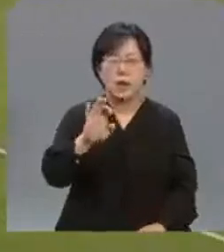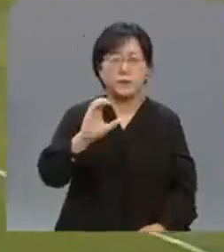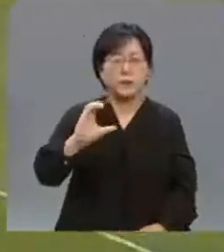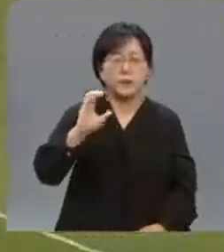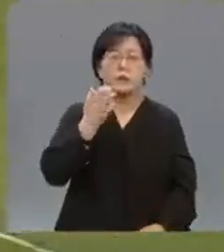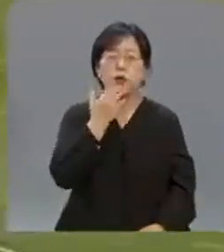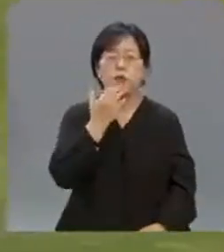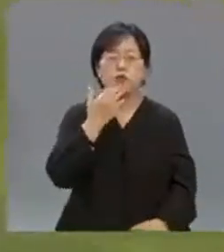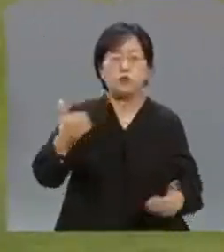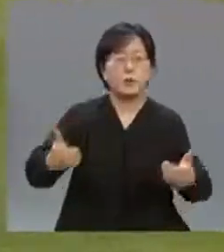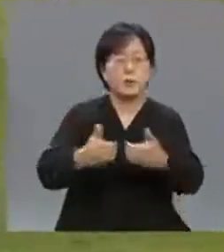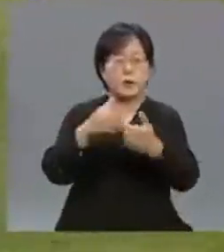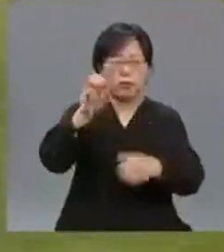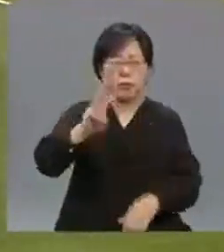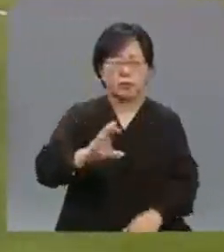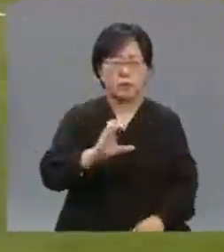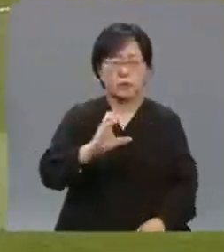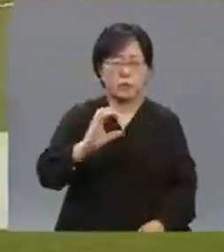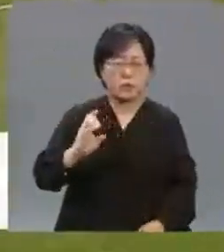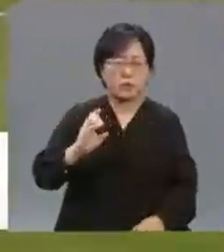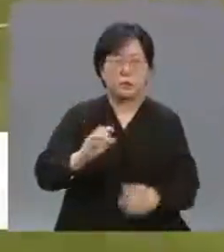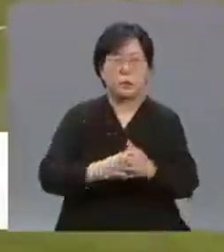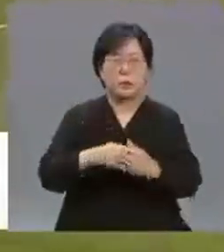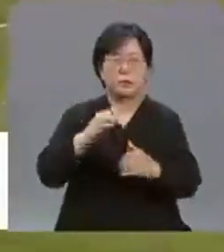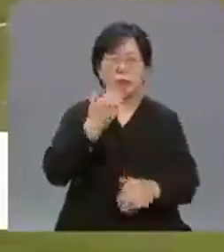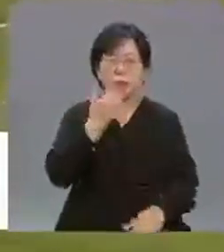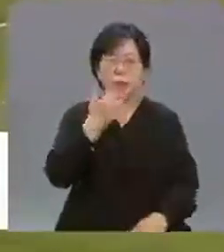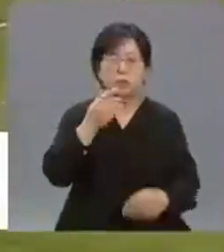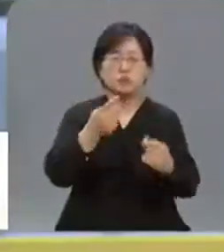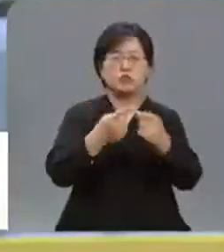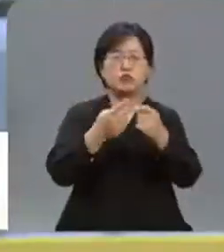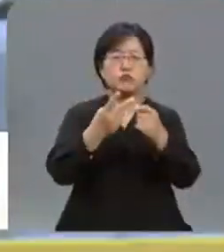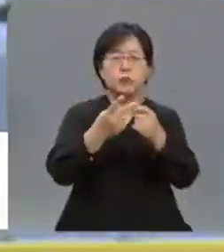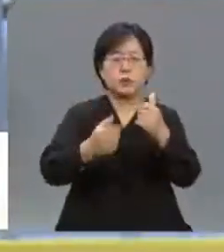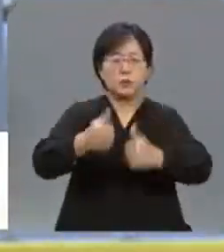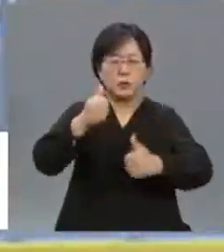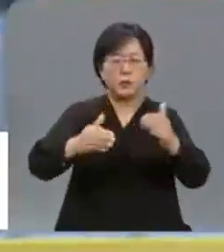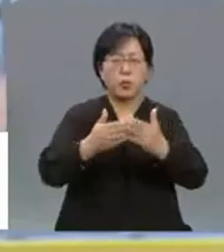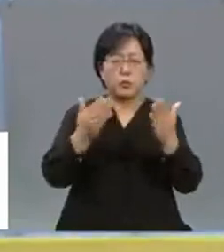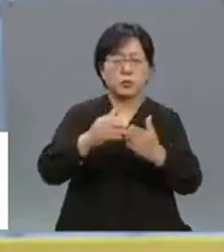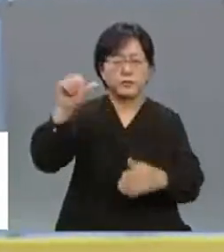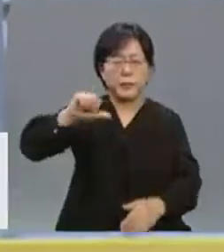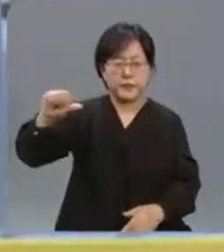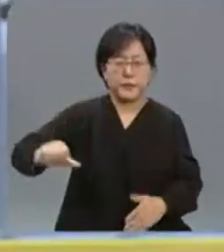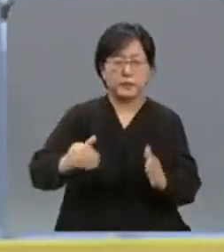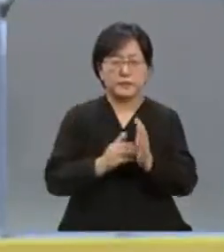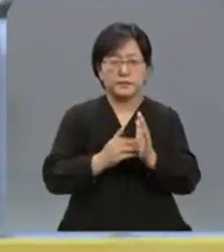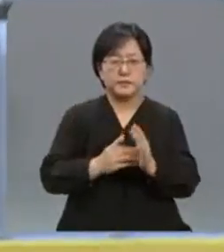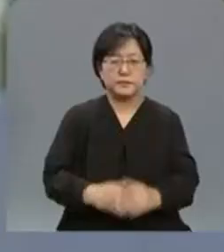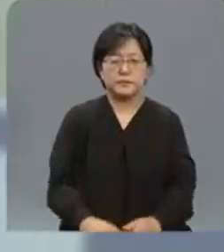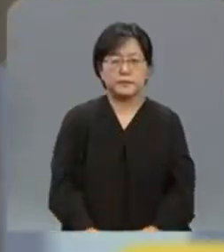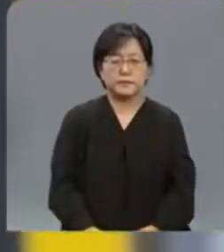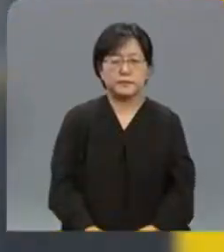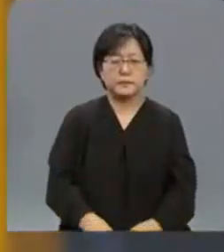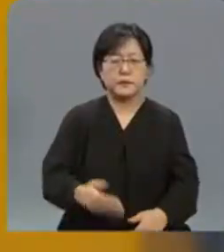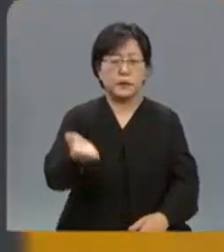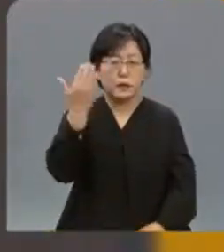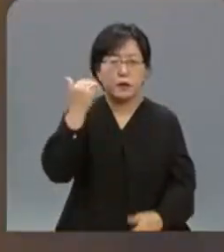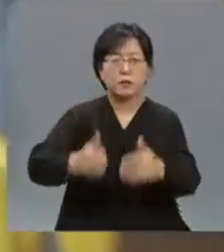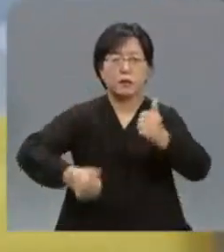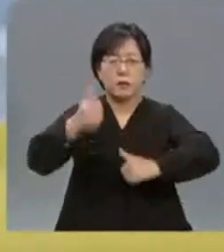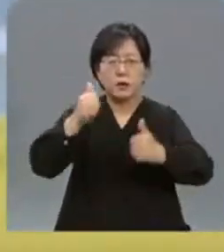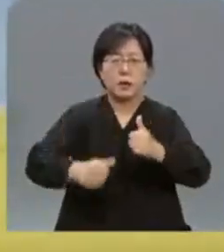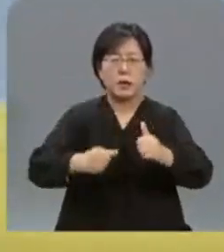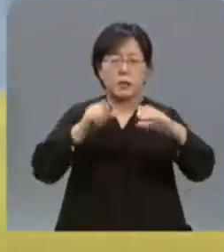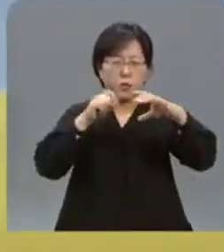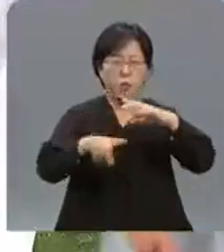맞붙습니다. 광주FC는 올해 FC 서울과 두 번 맞대결해 모두 패배를 기록했습니다. 이전 경기에서